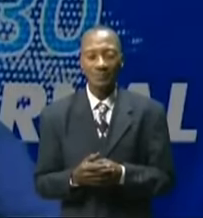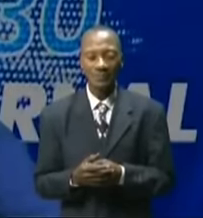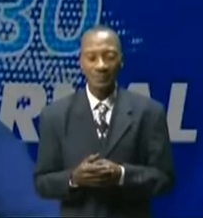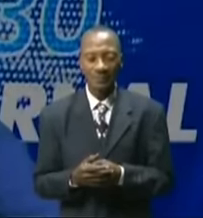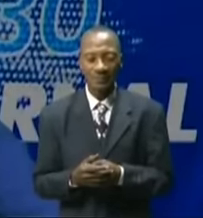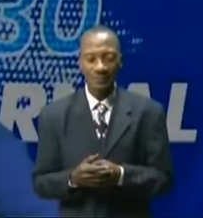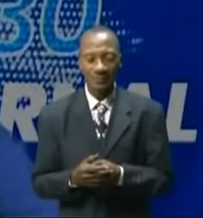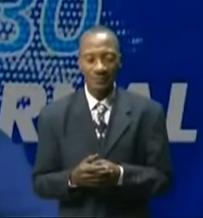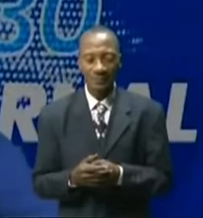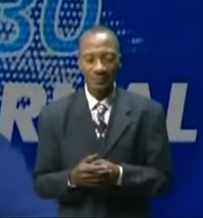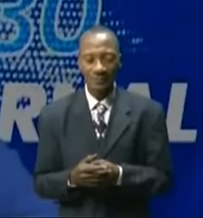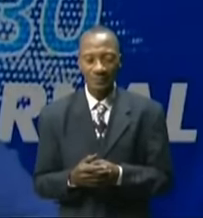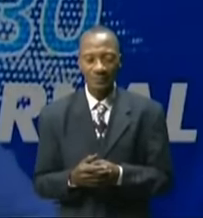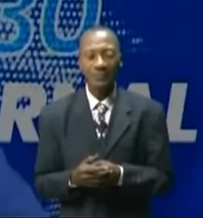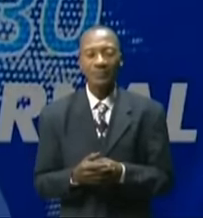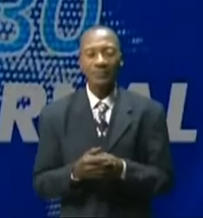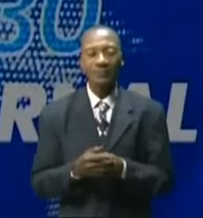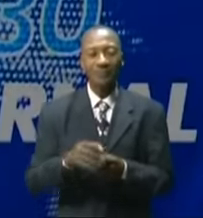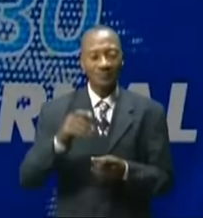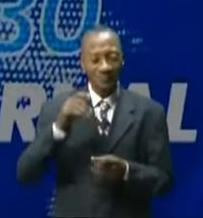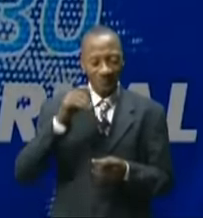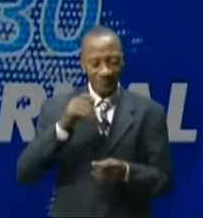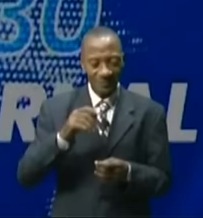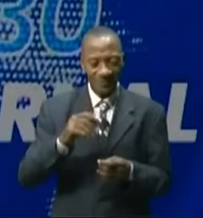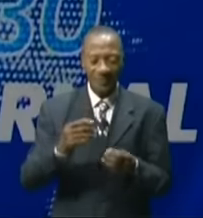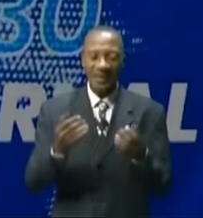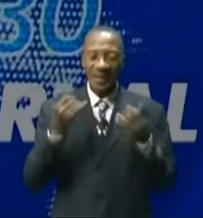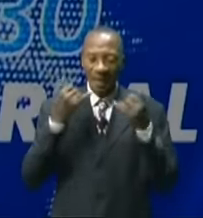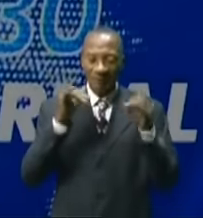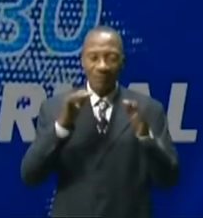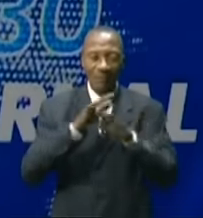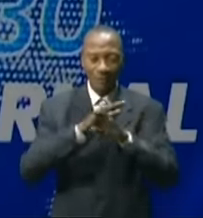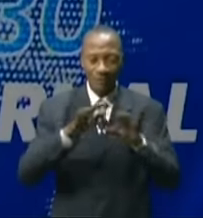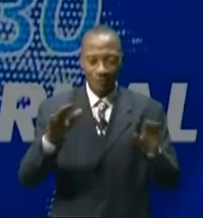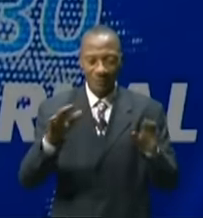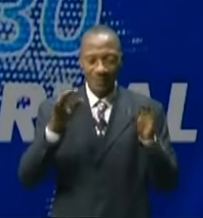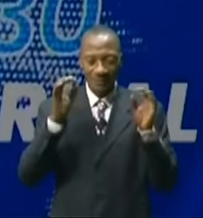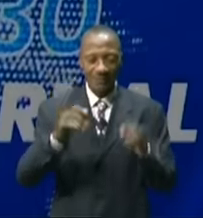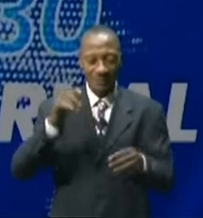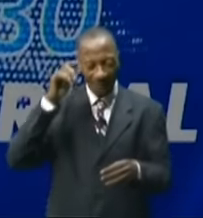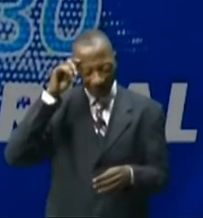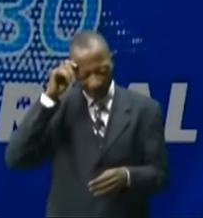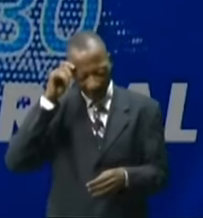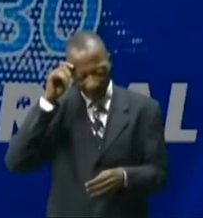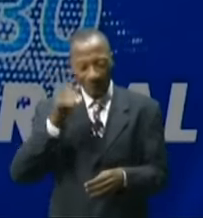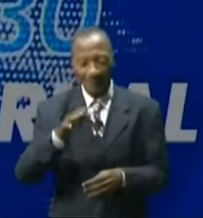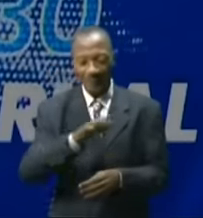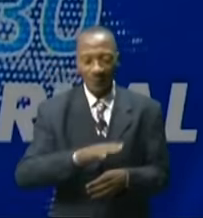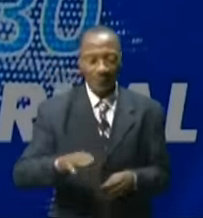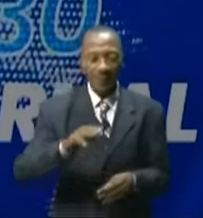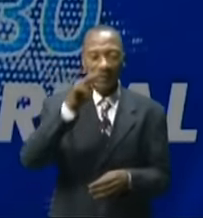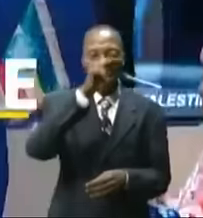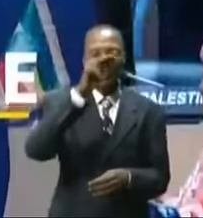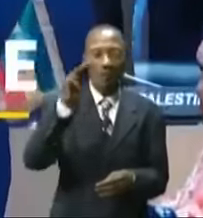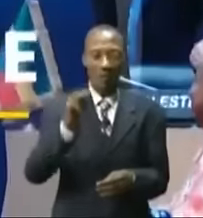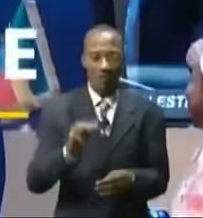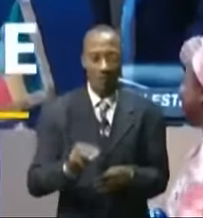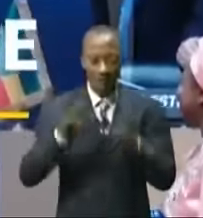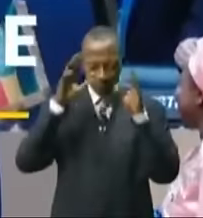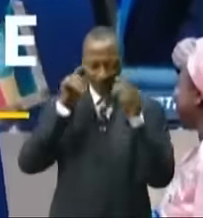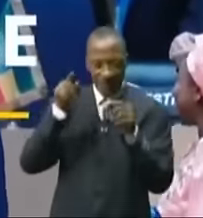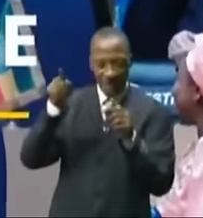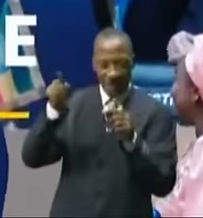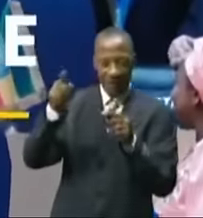Place à présent au rappel de titre avant de nous séparer. La Mauritanie prend la tête de l'Union africaine. Elle succède